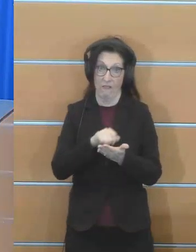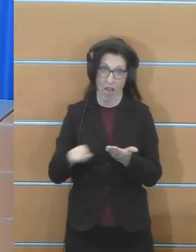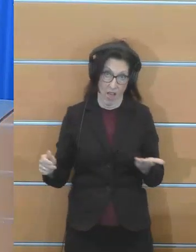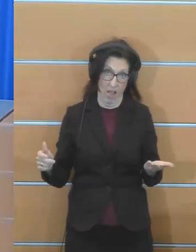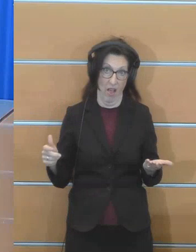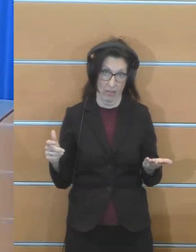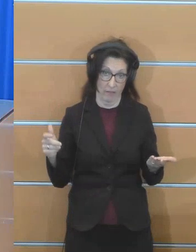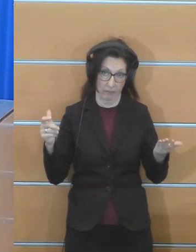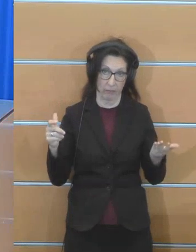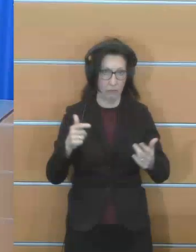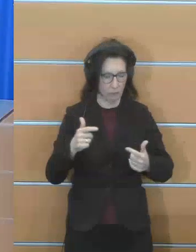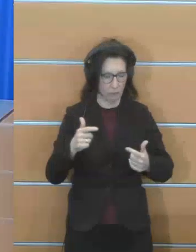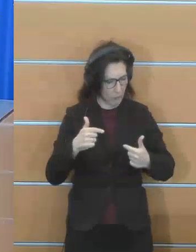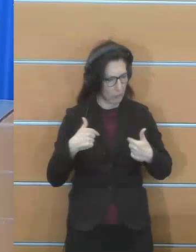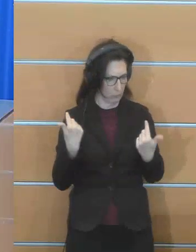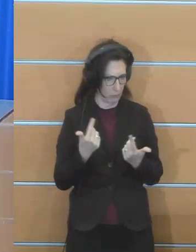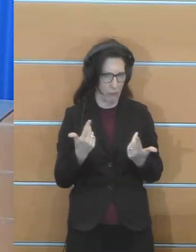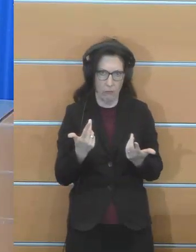gemacht